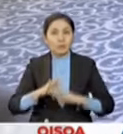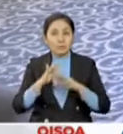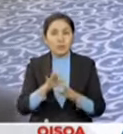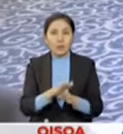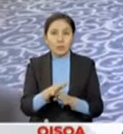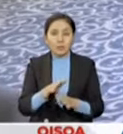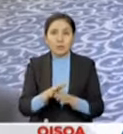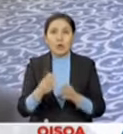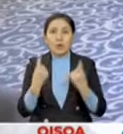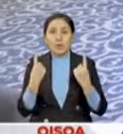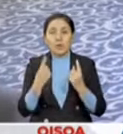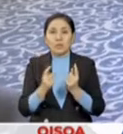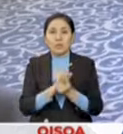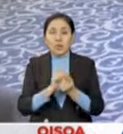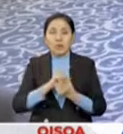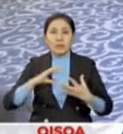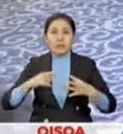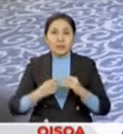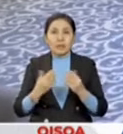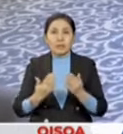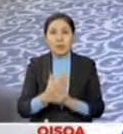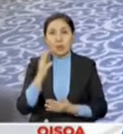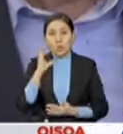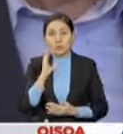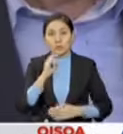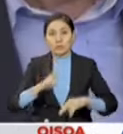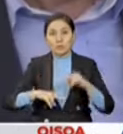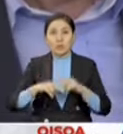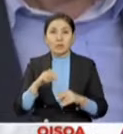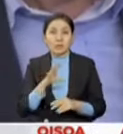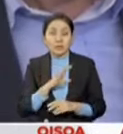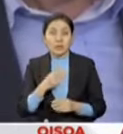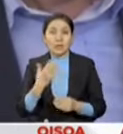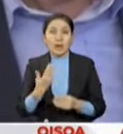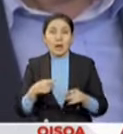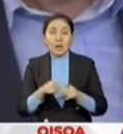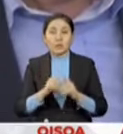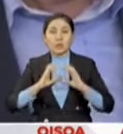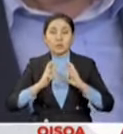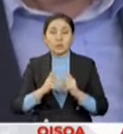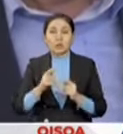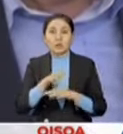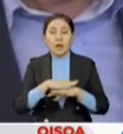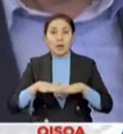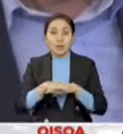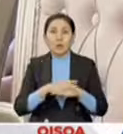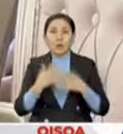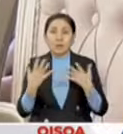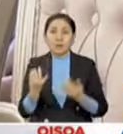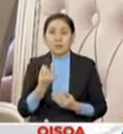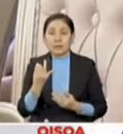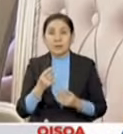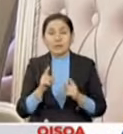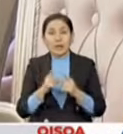oshirilgan ulkan islohotlar natijasida yangi O'zbekiston bunyod etilayotgani hamda dunyo ahli bu jarayonni katta qiziqish